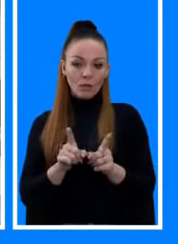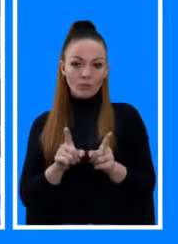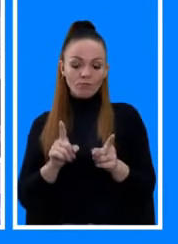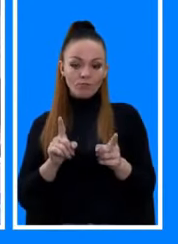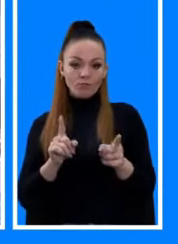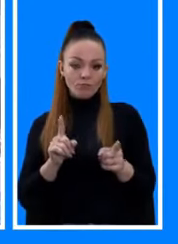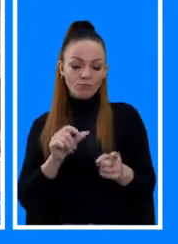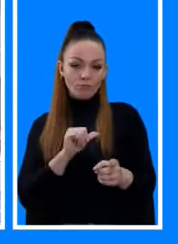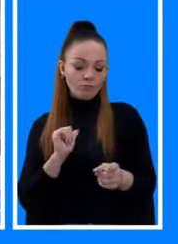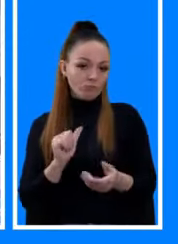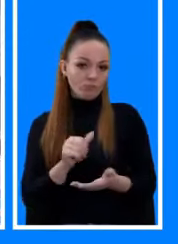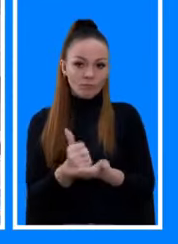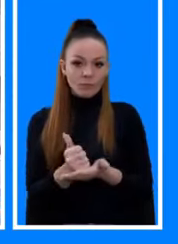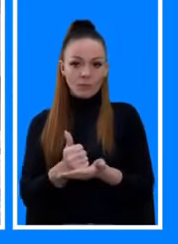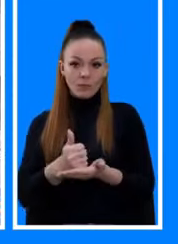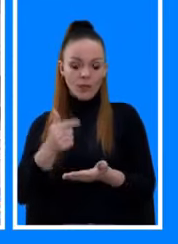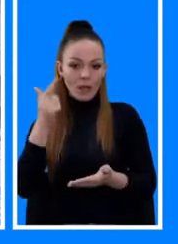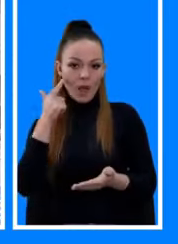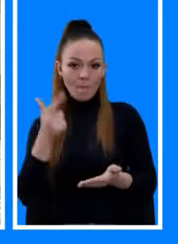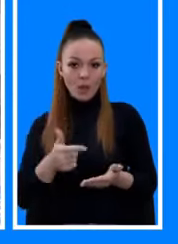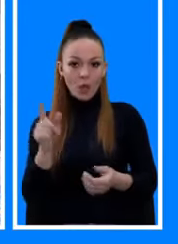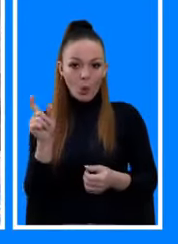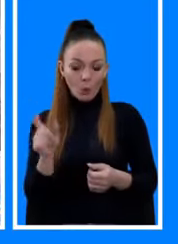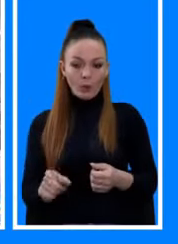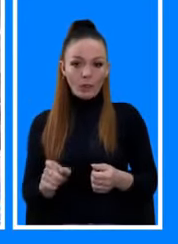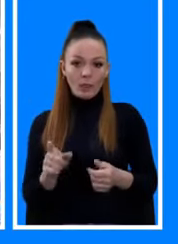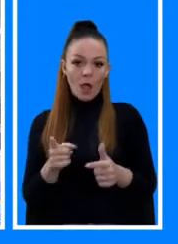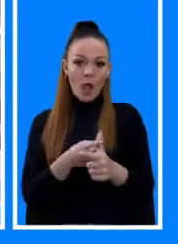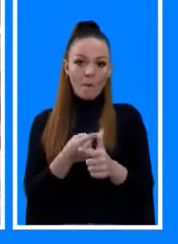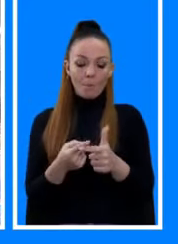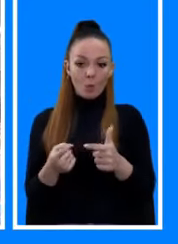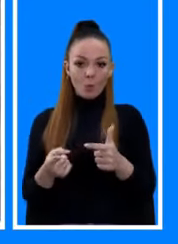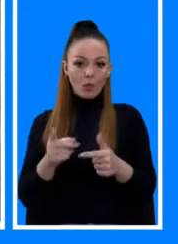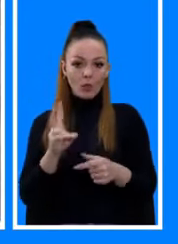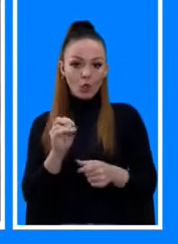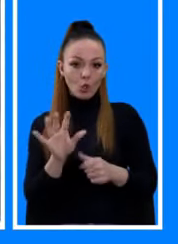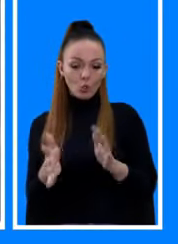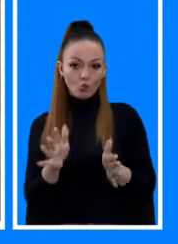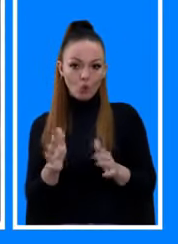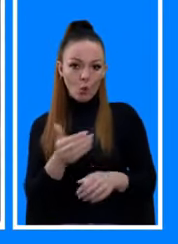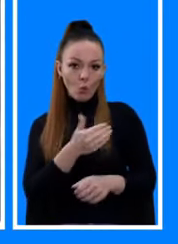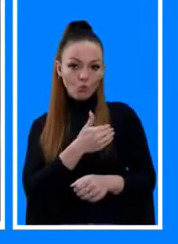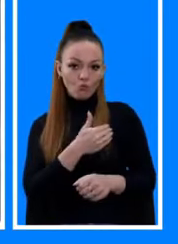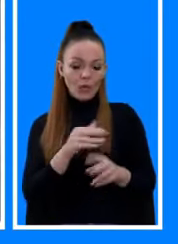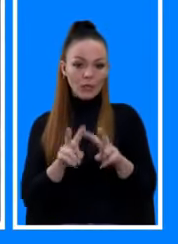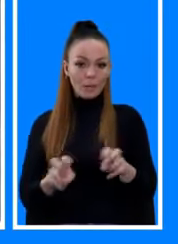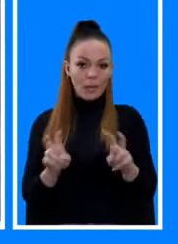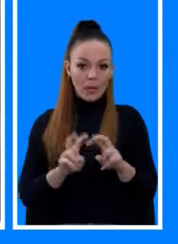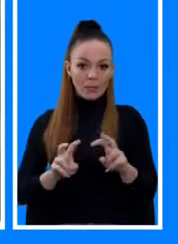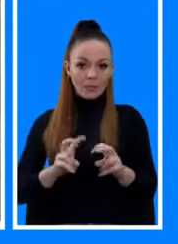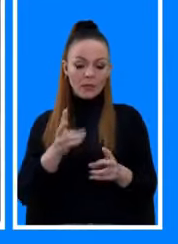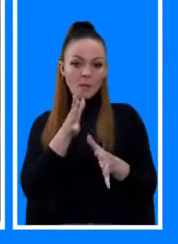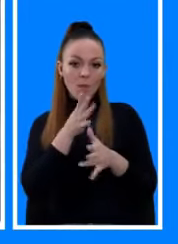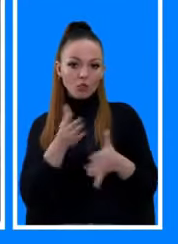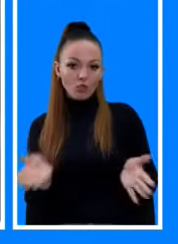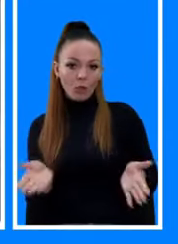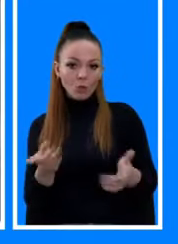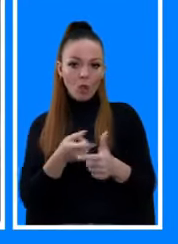кшталт грамотна людина, або не дуже хоче розбиратися, немає часу, або